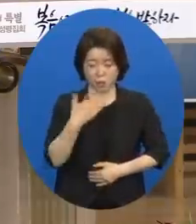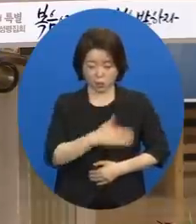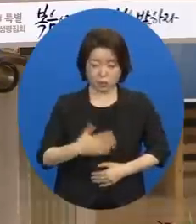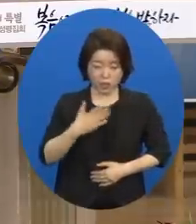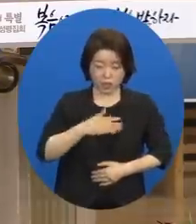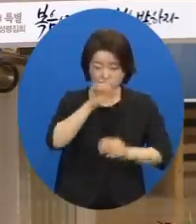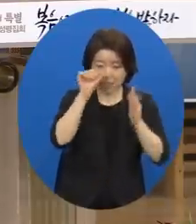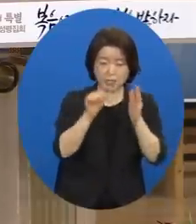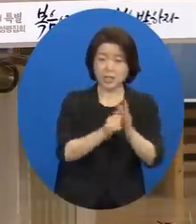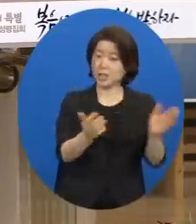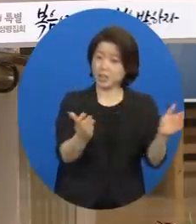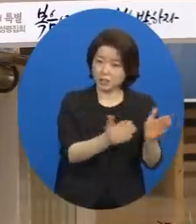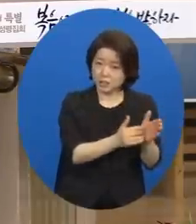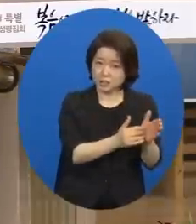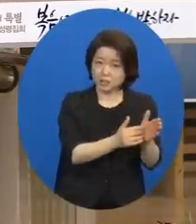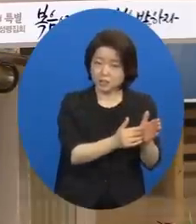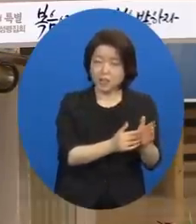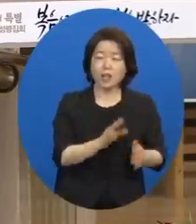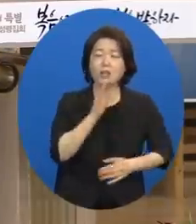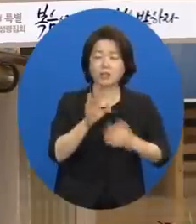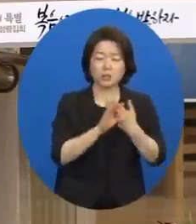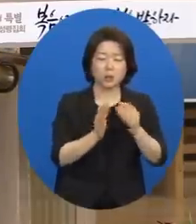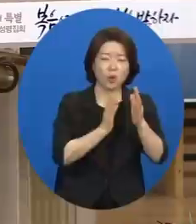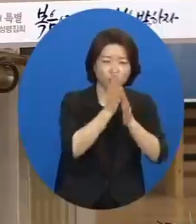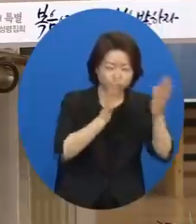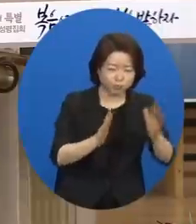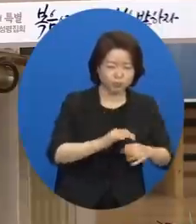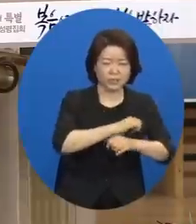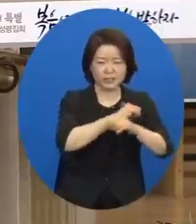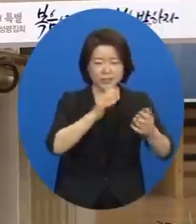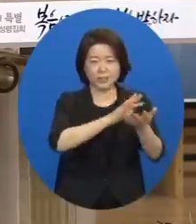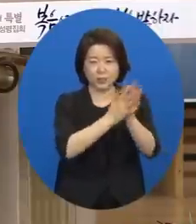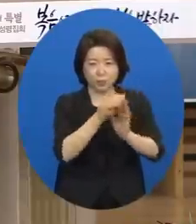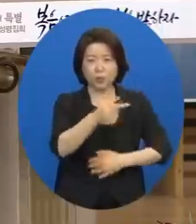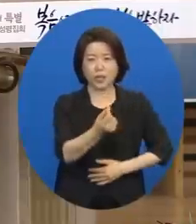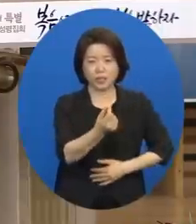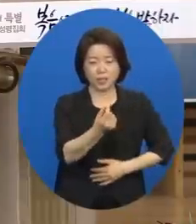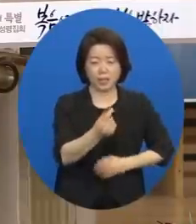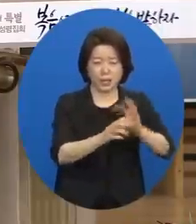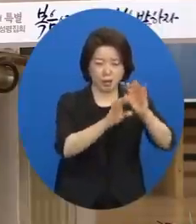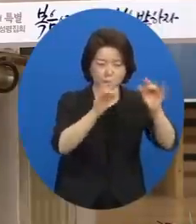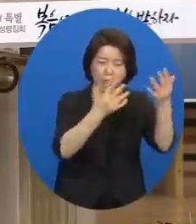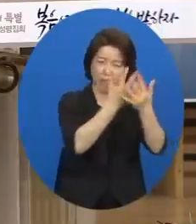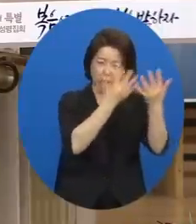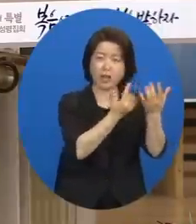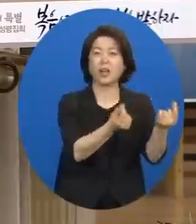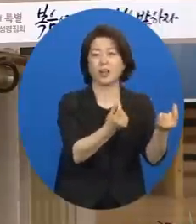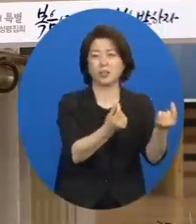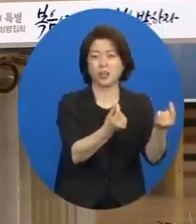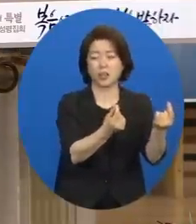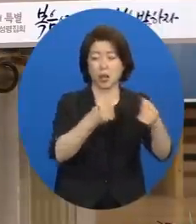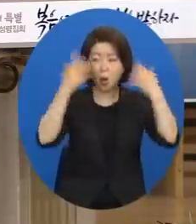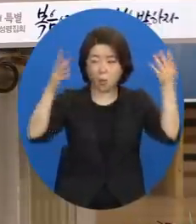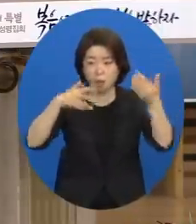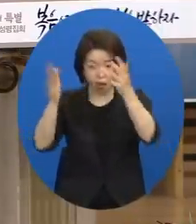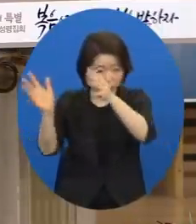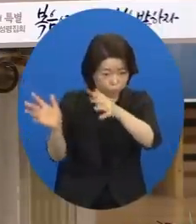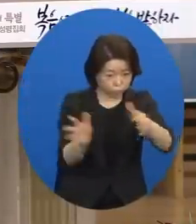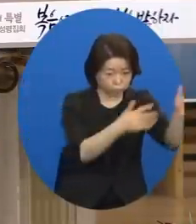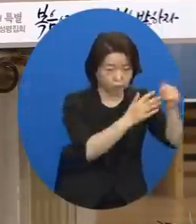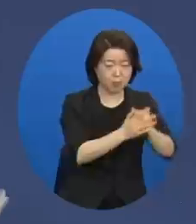인생에 다라면 우리는 풀잎 같고 들꽃 같고 먼지와 안개 같은 그래서 바람이 지나가면